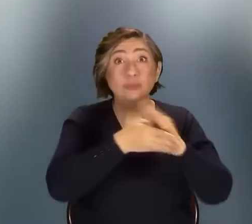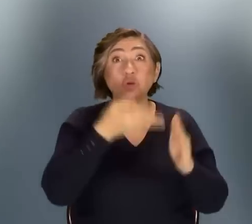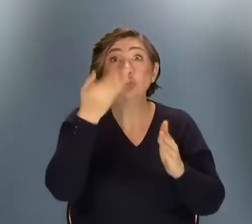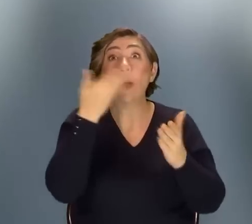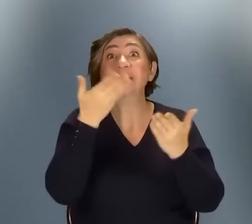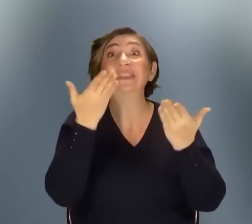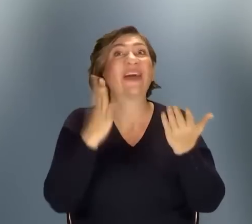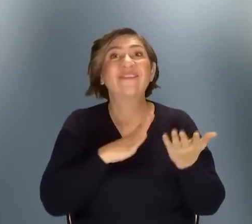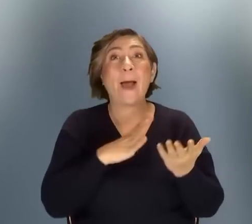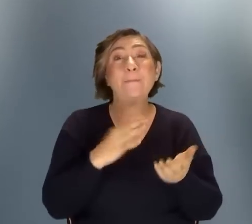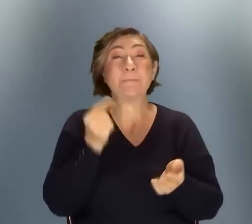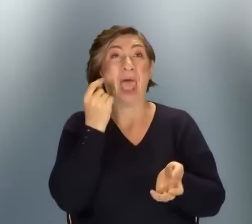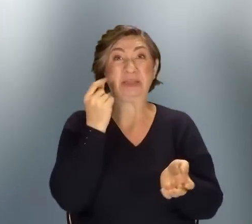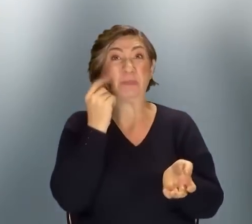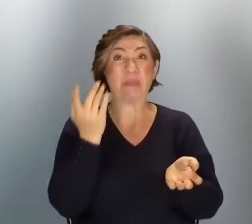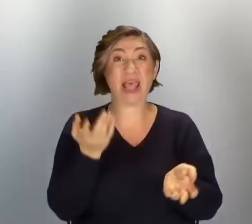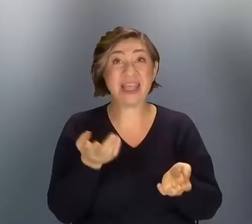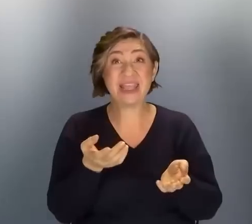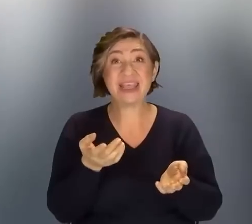Ne çorbası var diyorum. Mercimek.